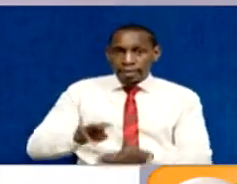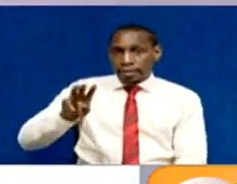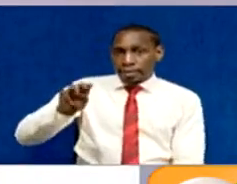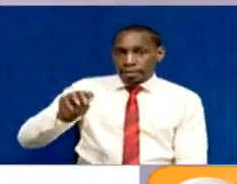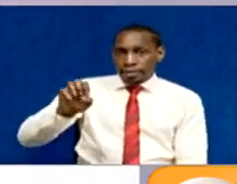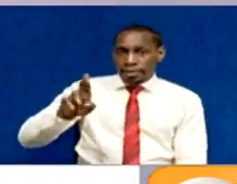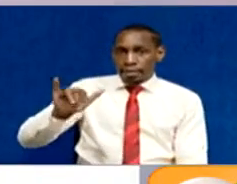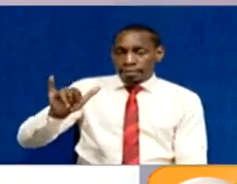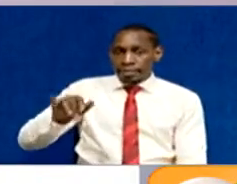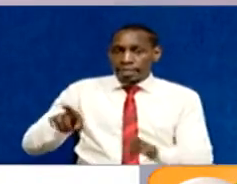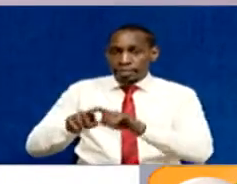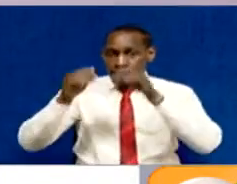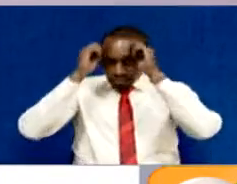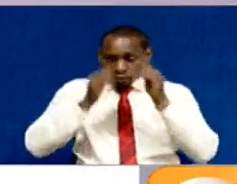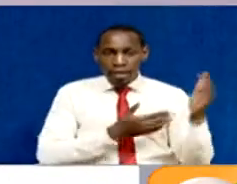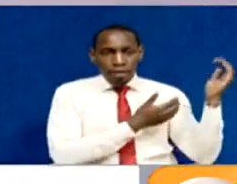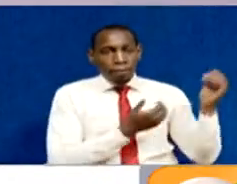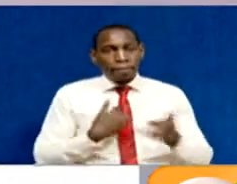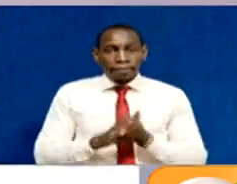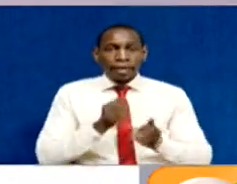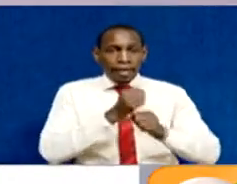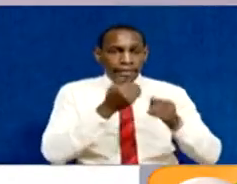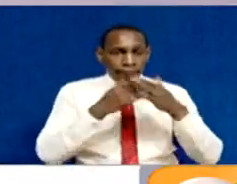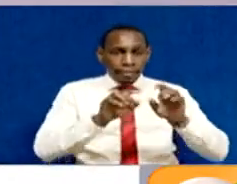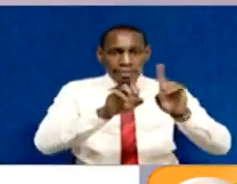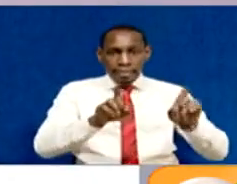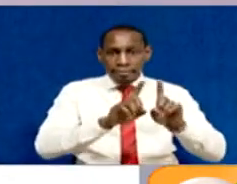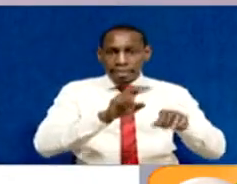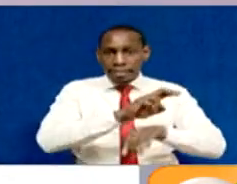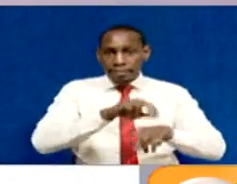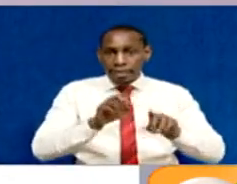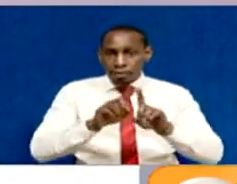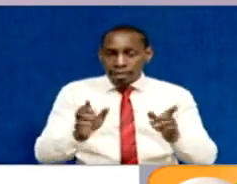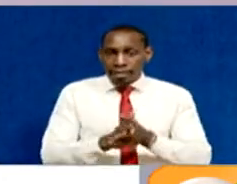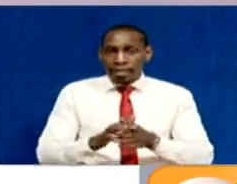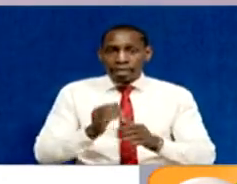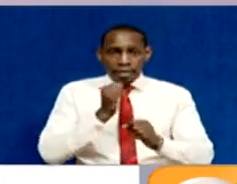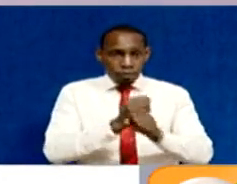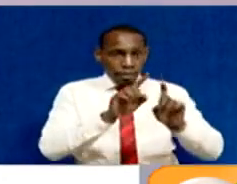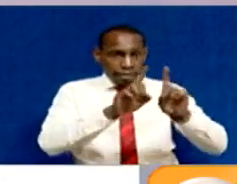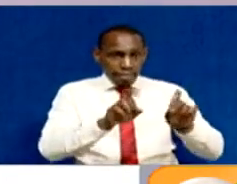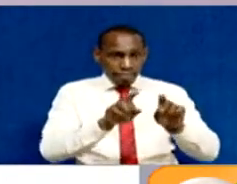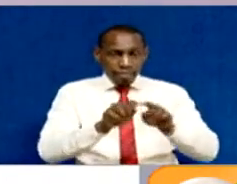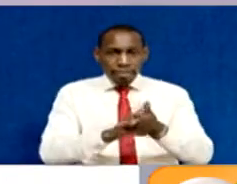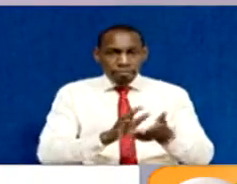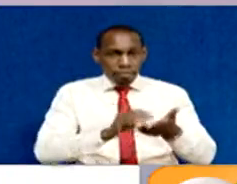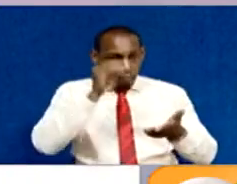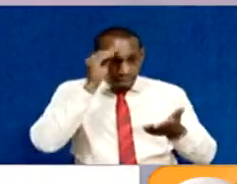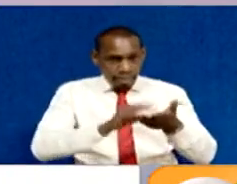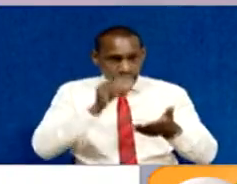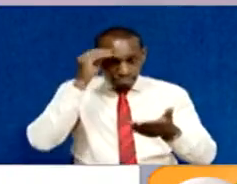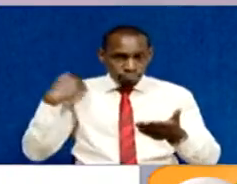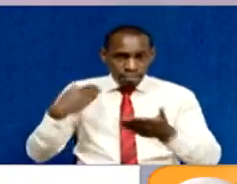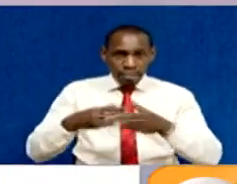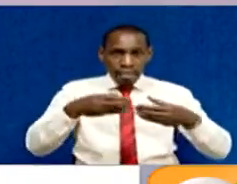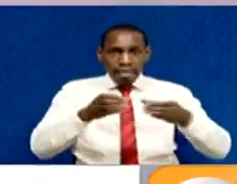Jepchumba ni mmoja wa wale walio na matumaini baada ya kufanya mtihani wa kitaifa. Lakini kufanya kwake mtihani huo na hata kusoma hadi darasa la